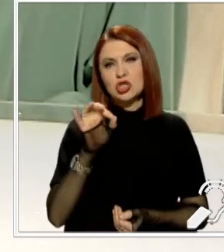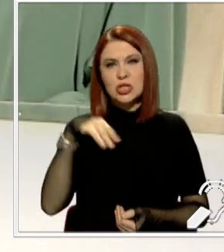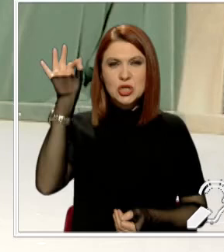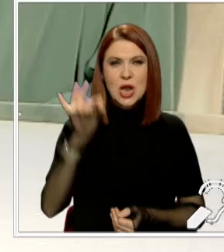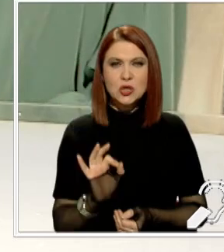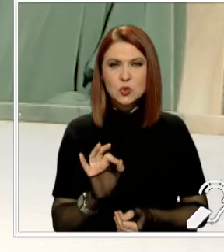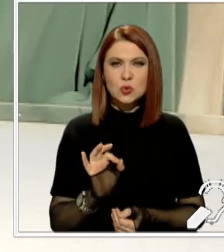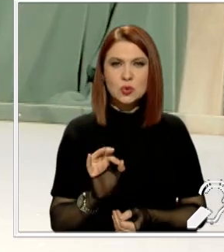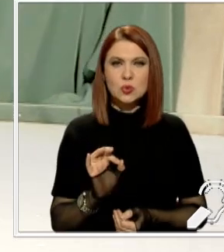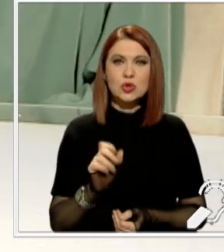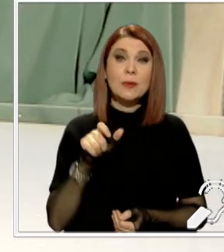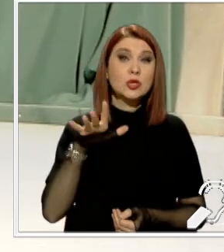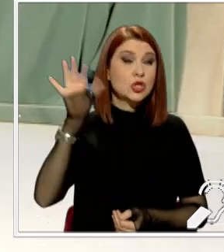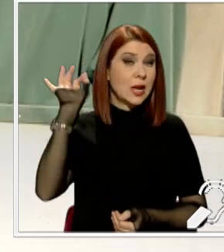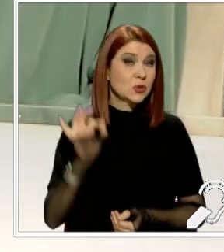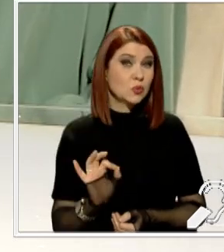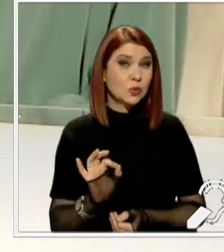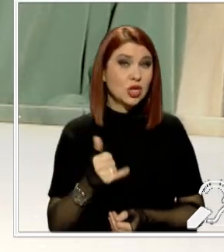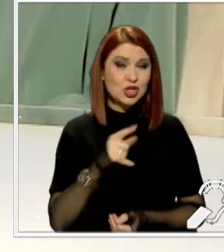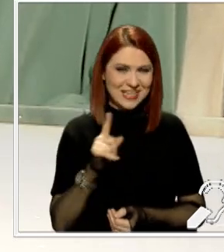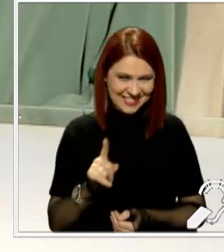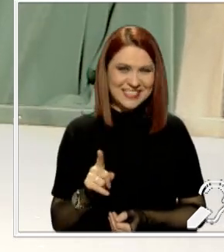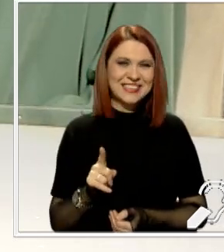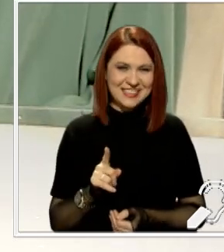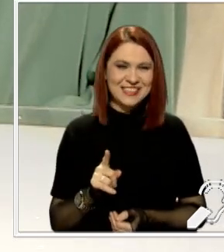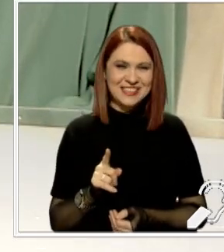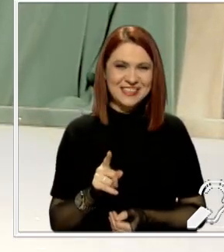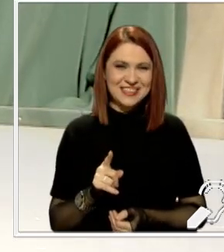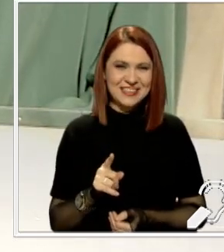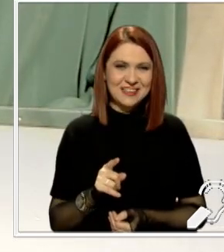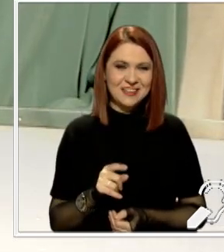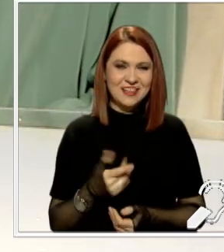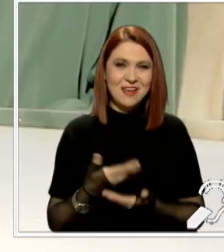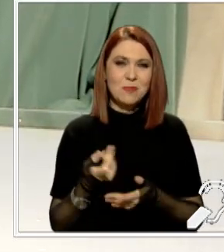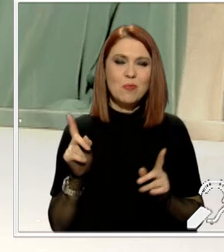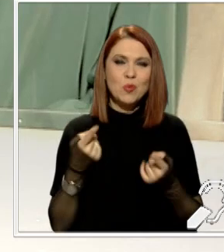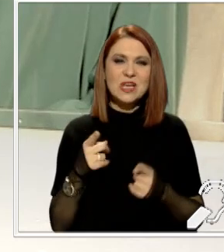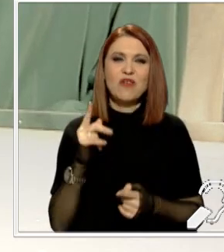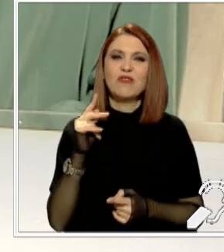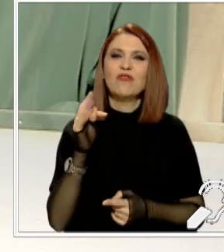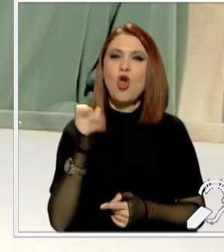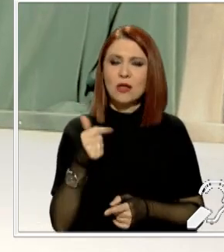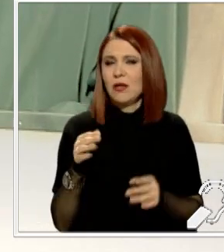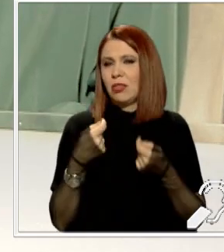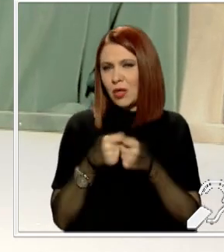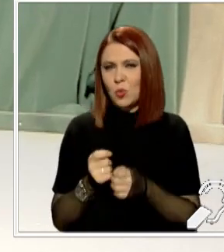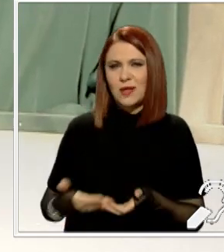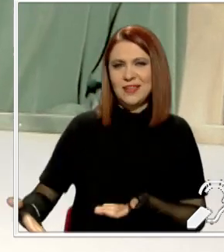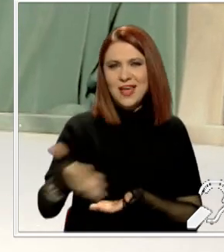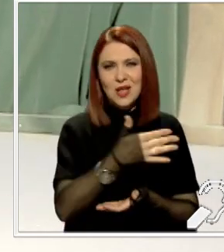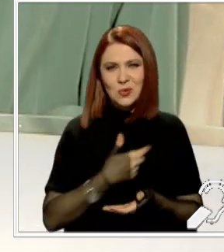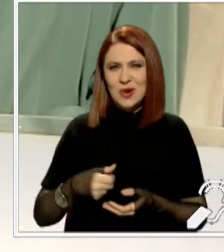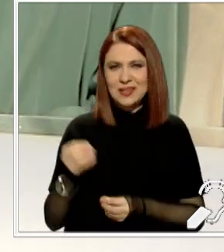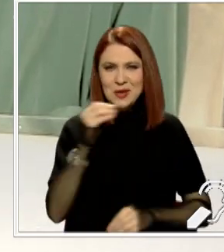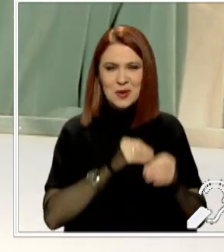jazz, 75% jazz. Some folk, everything. Muzică folk, yeah, de toate adunate. A